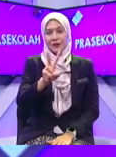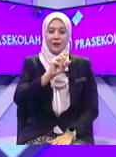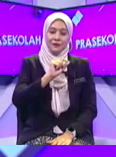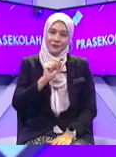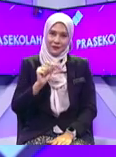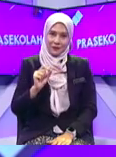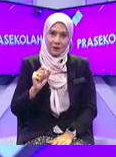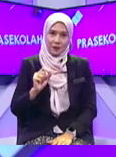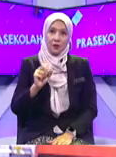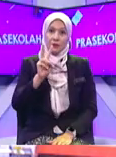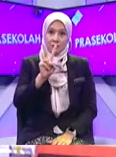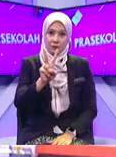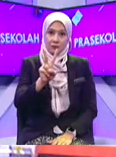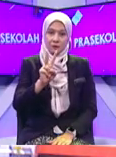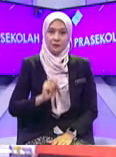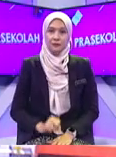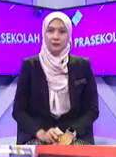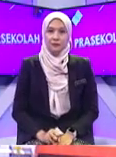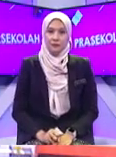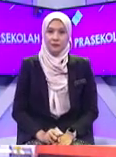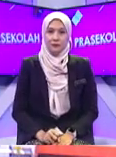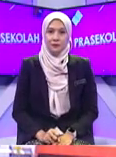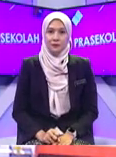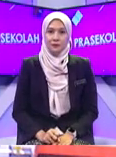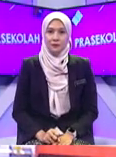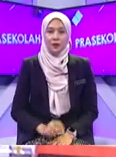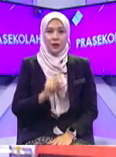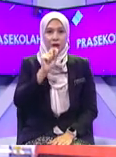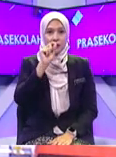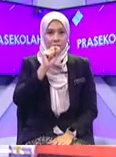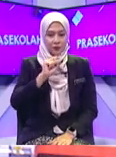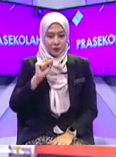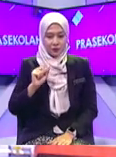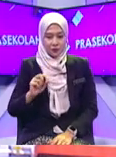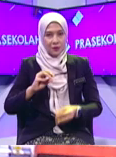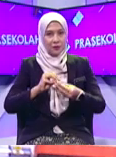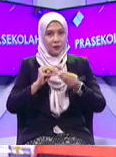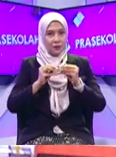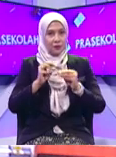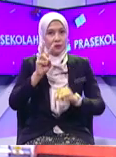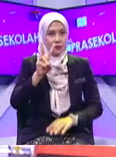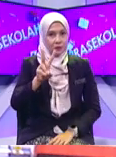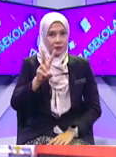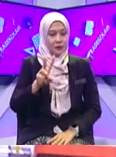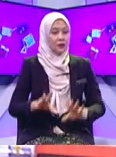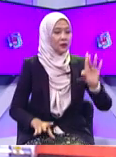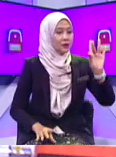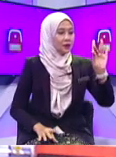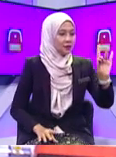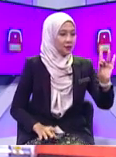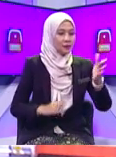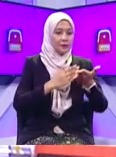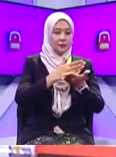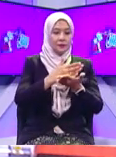lepasnya kita jalan ke operasi tolak ya Oke kita tulis dulu nomor 2 8 tolak 2 selepas numbuh